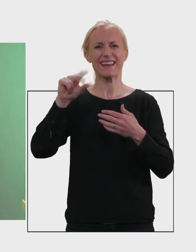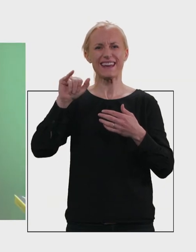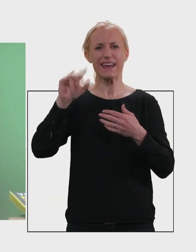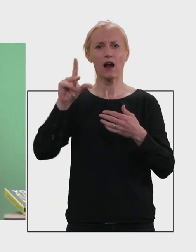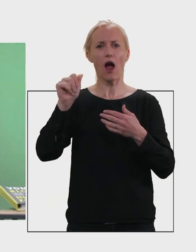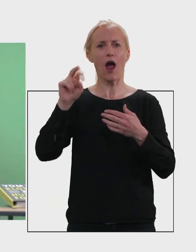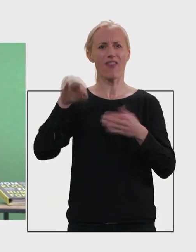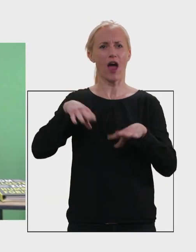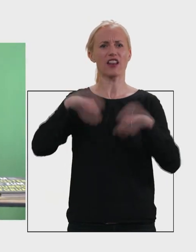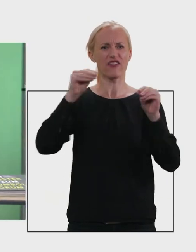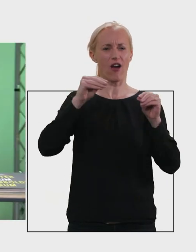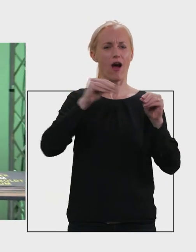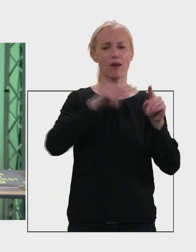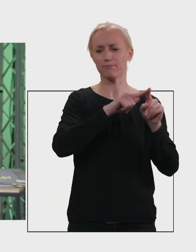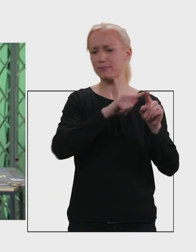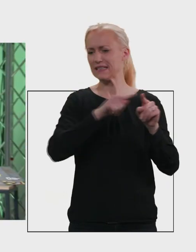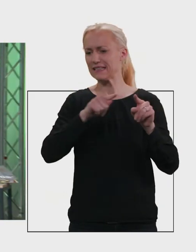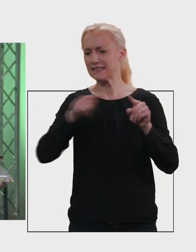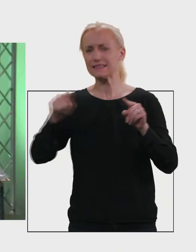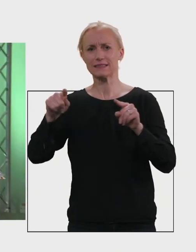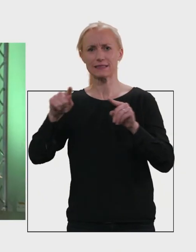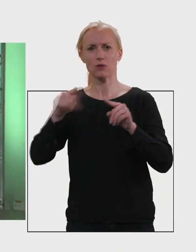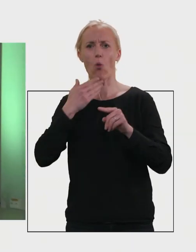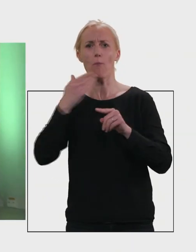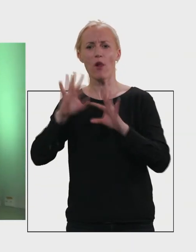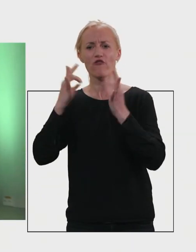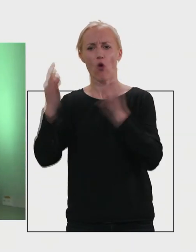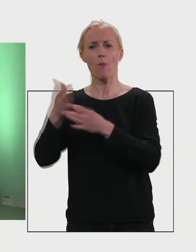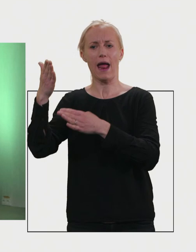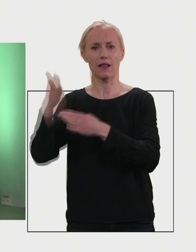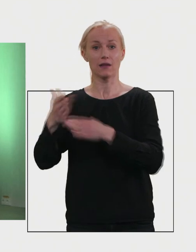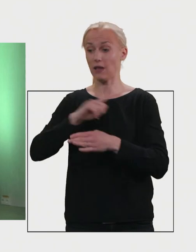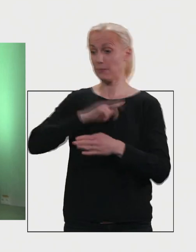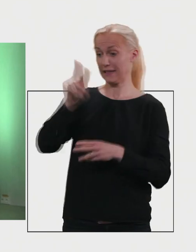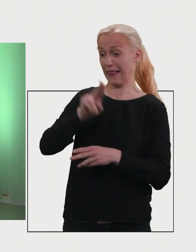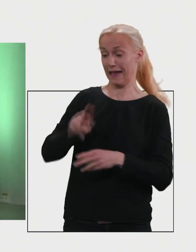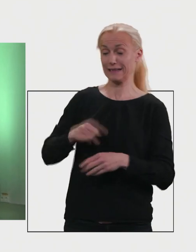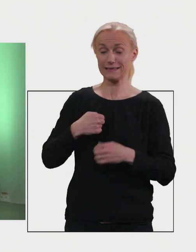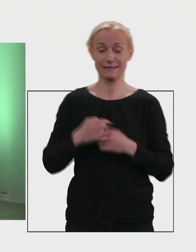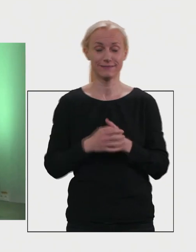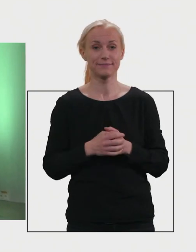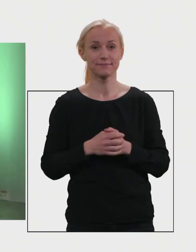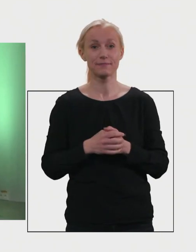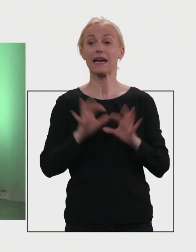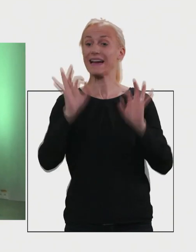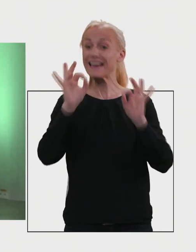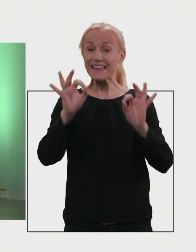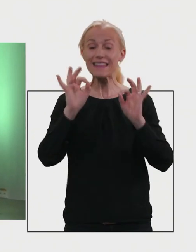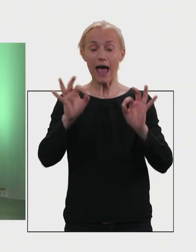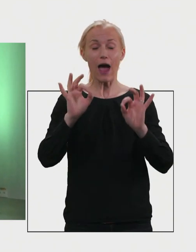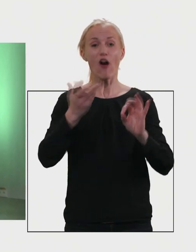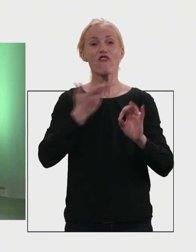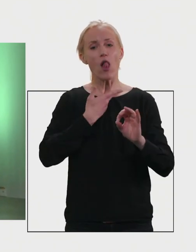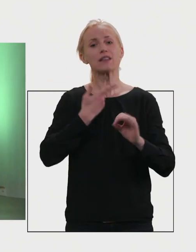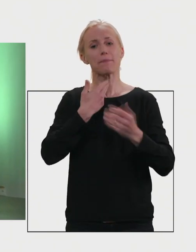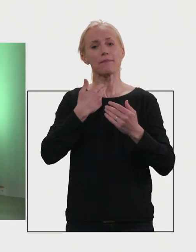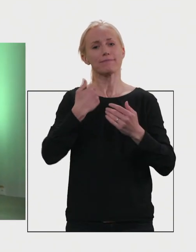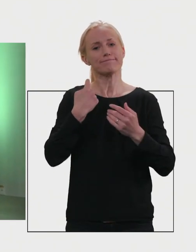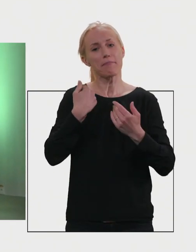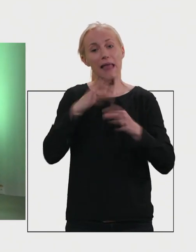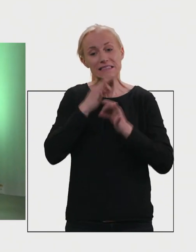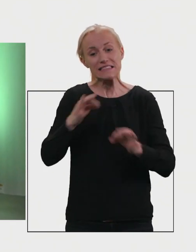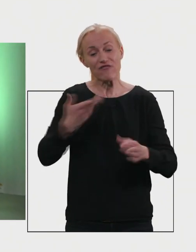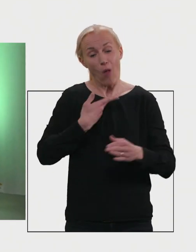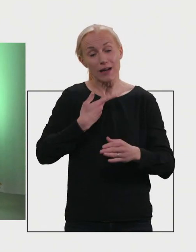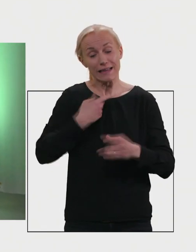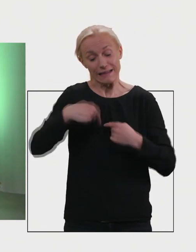dann endet das Ganze mit dem Humboldt-Forum. Ich habe es gelesen, wie du meinst. Ja. Genau, da wollte ich dann eigentlich noch ein bisschen ausführlicher auch drauf eingehen.